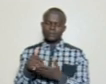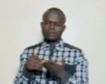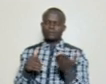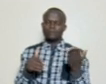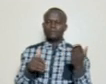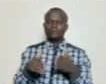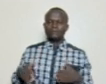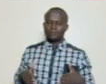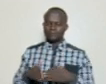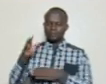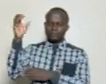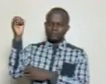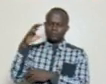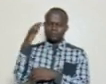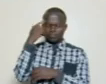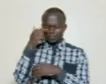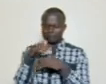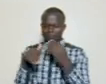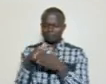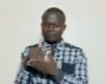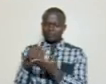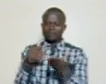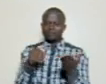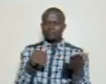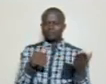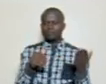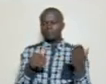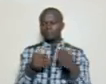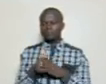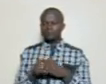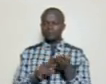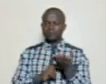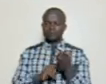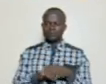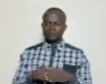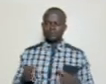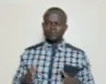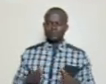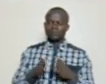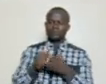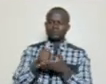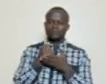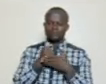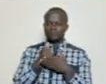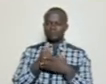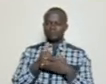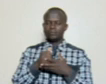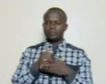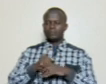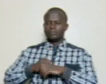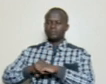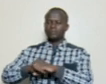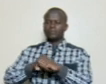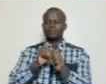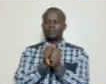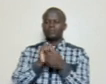aba agaragara murika ndetse anafasha abakoresha umuhanda mu kudufasha kwirindira umutekano